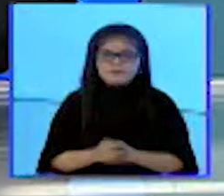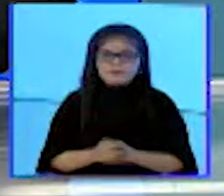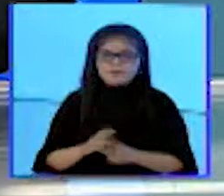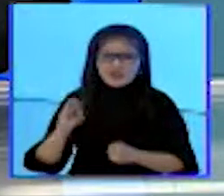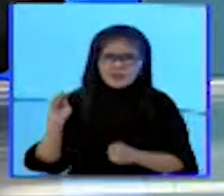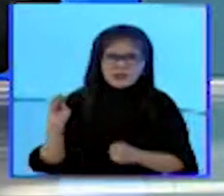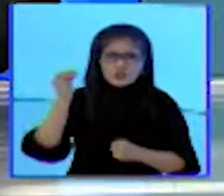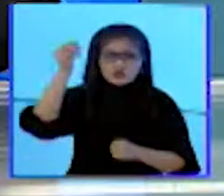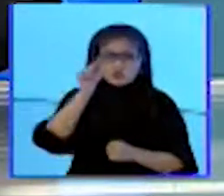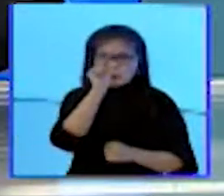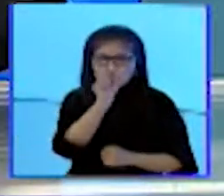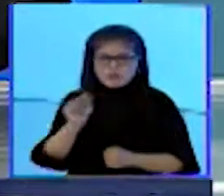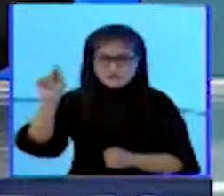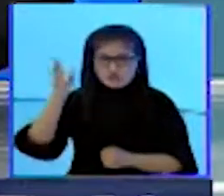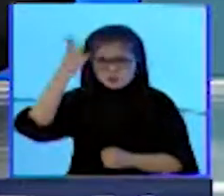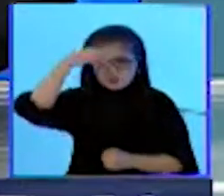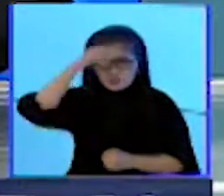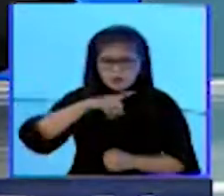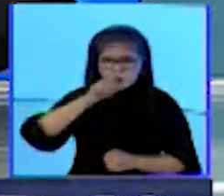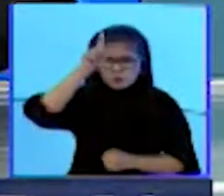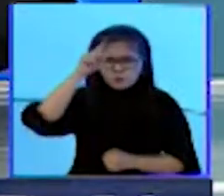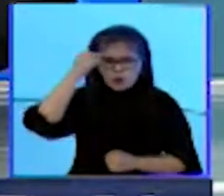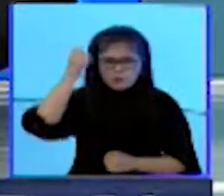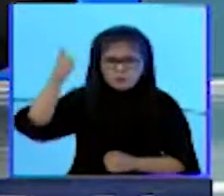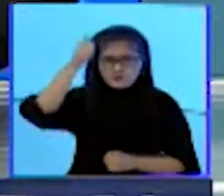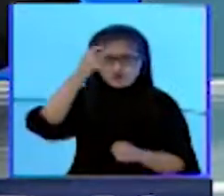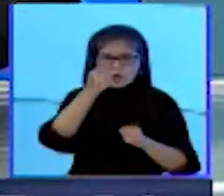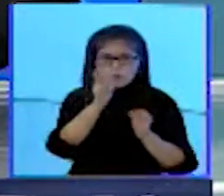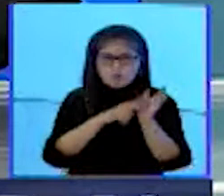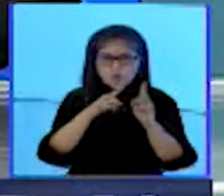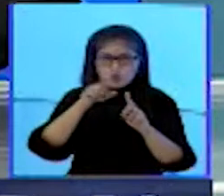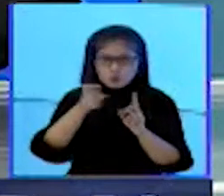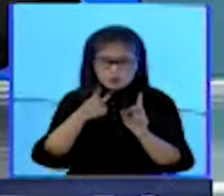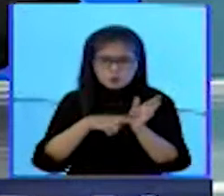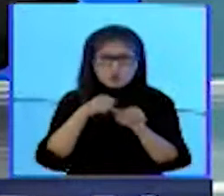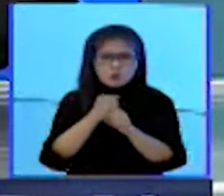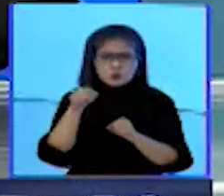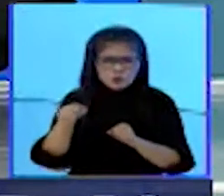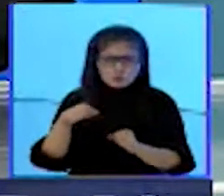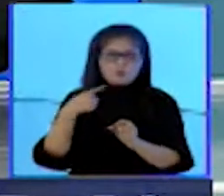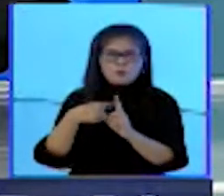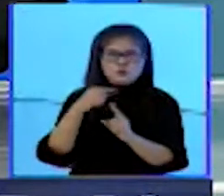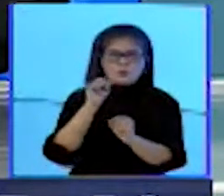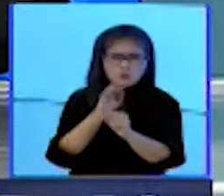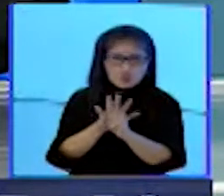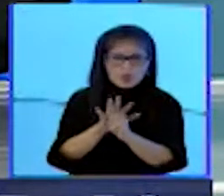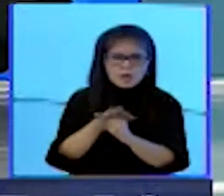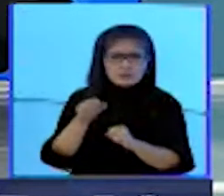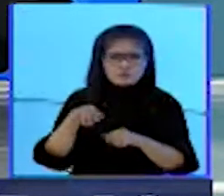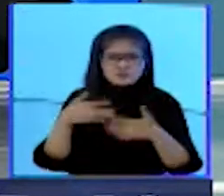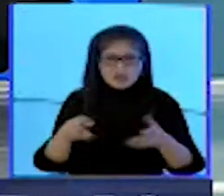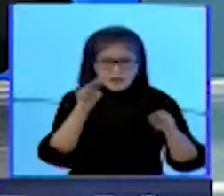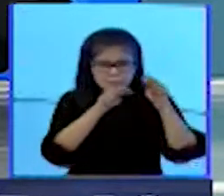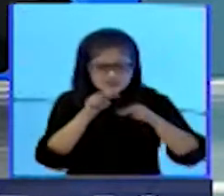Rektor Universitas Sumatera Utara Profesor Runtung Sitepu dinyatakan positif COVID-19 usai melakukan pemeriksaan PCR.